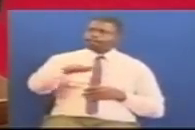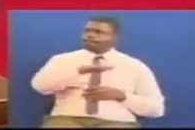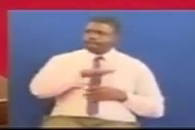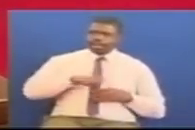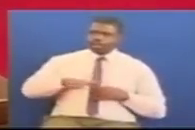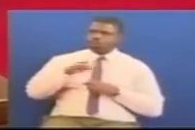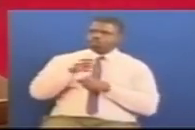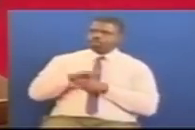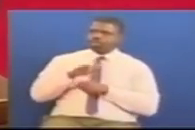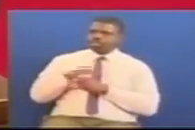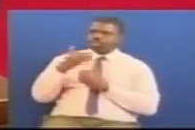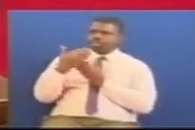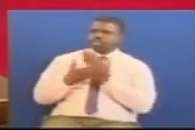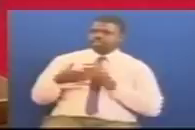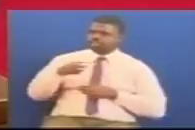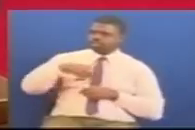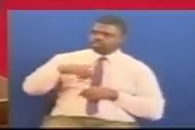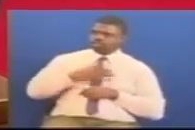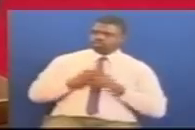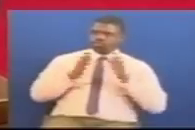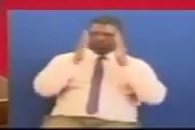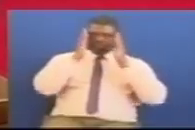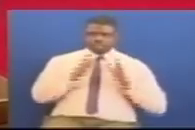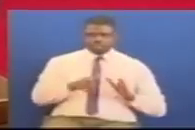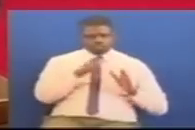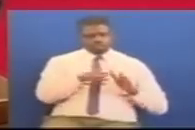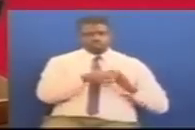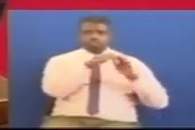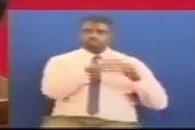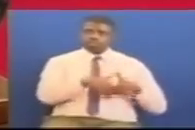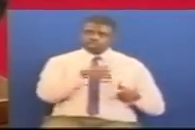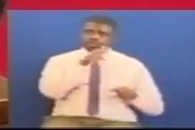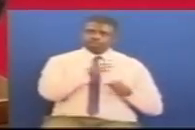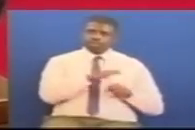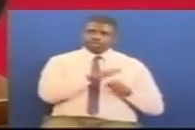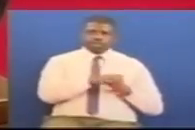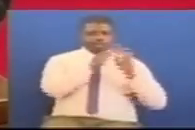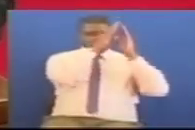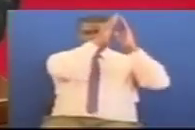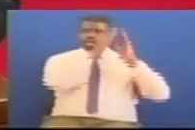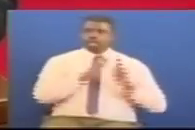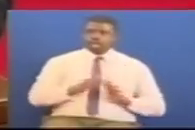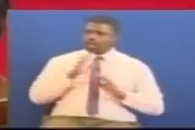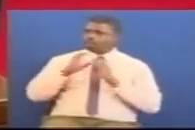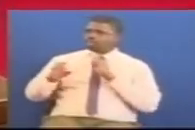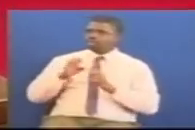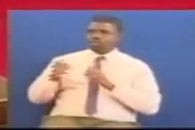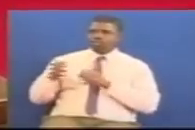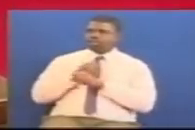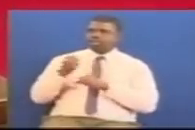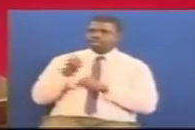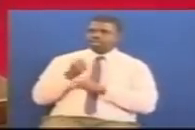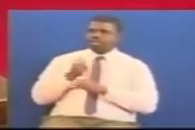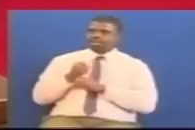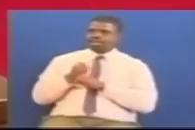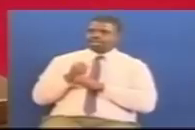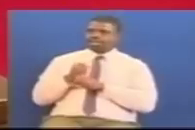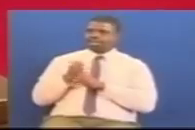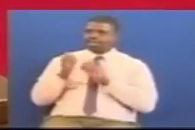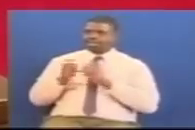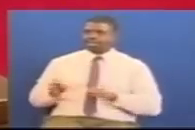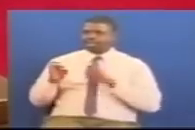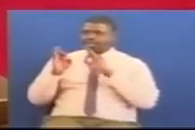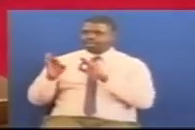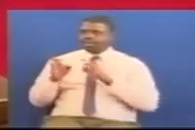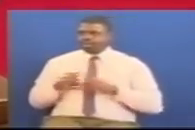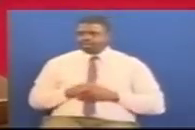nchi yetu, waheshimiwa wabunge wengi sana, minara yao ya mawasiliano haifanyi kazi vizuri. Nikuhakikishie tu